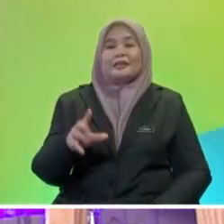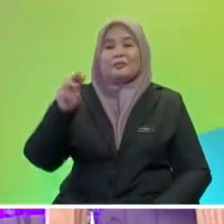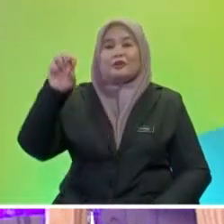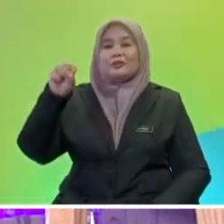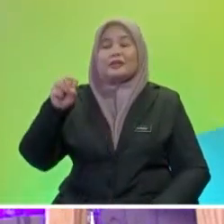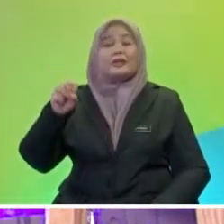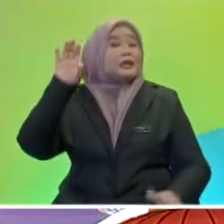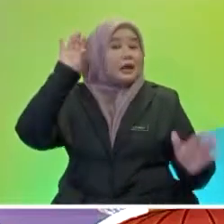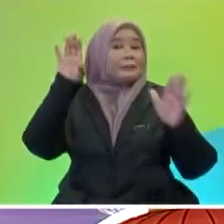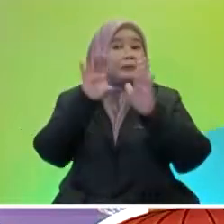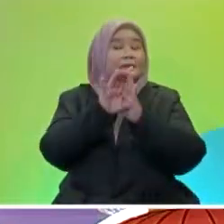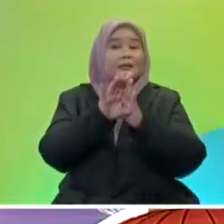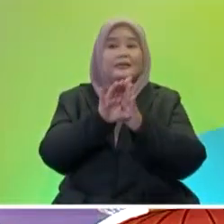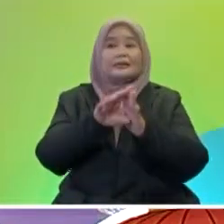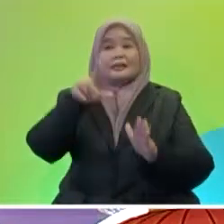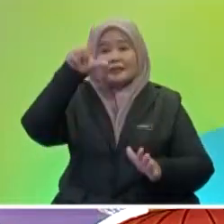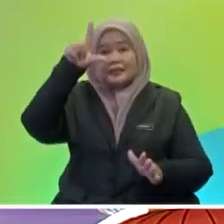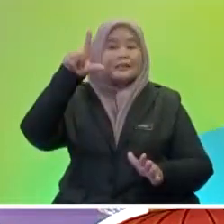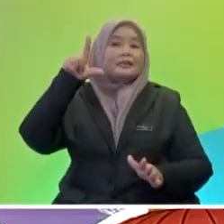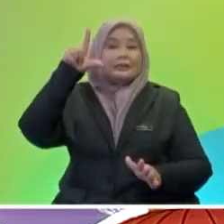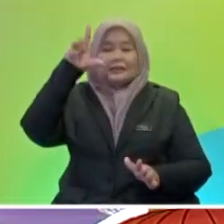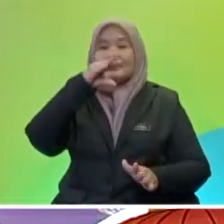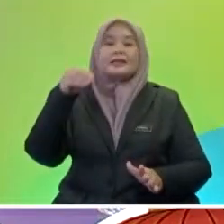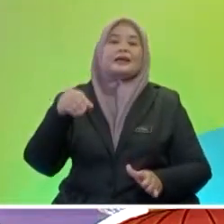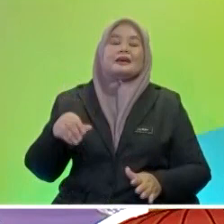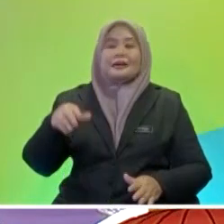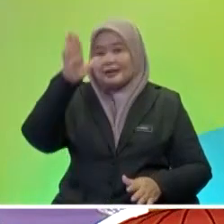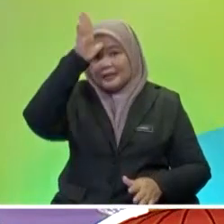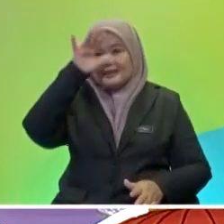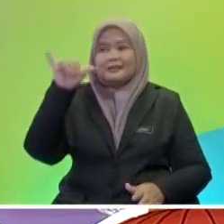mengandung Lee dan Ayahnya di mana perkataannya